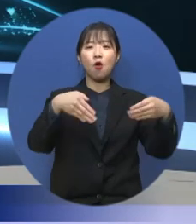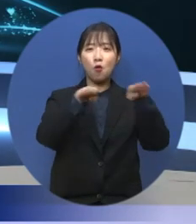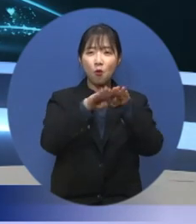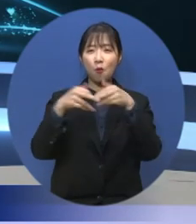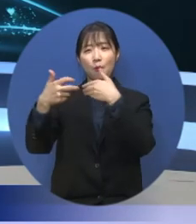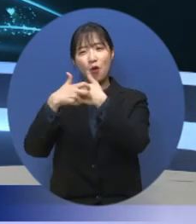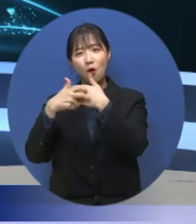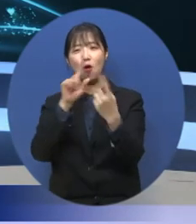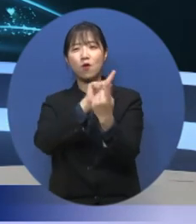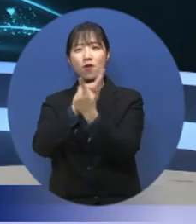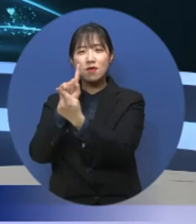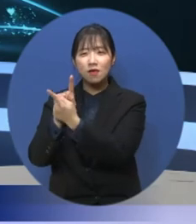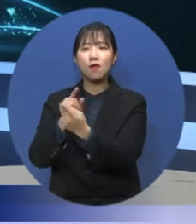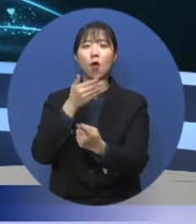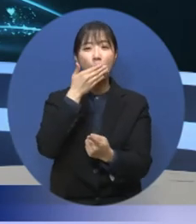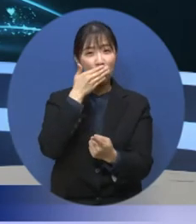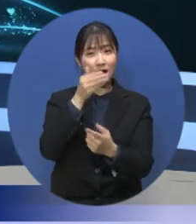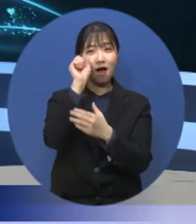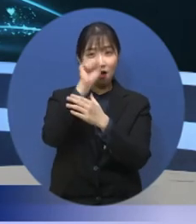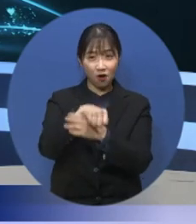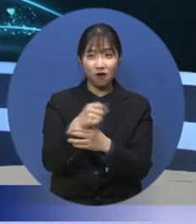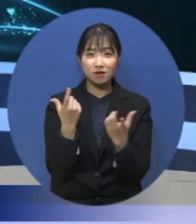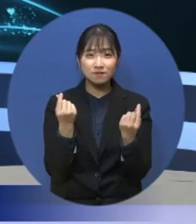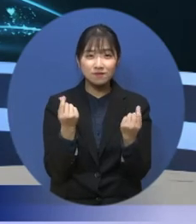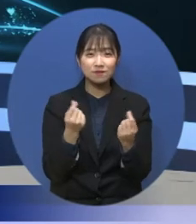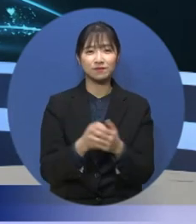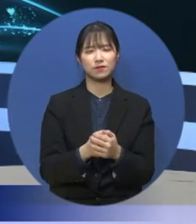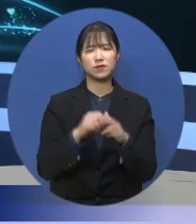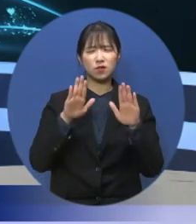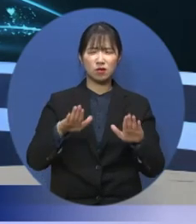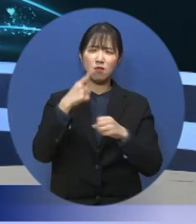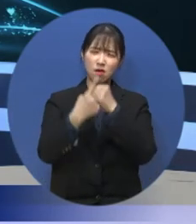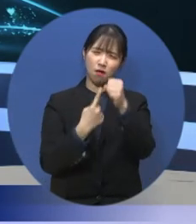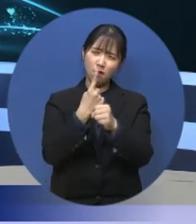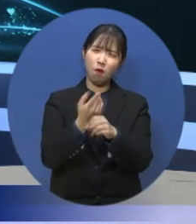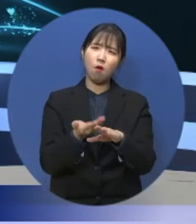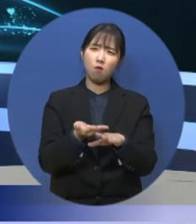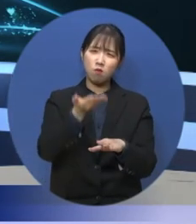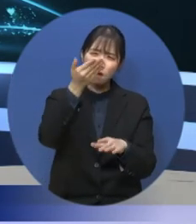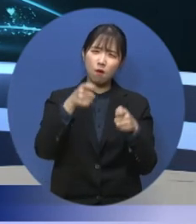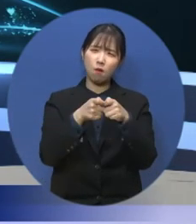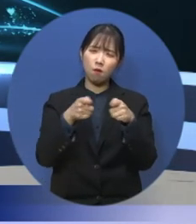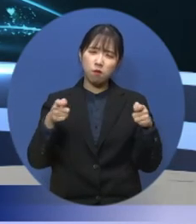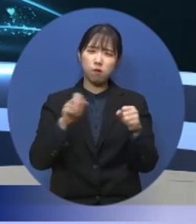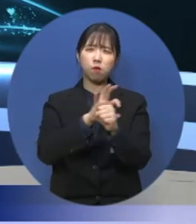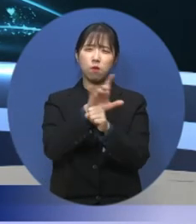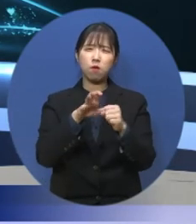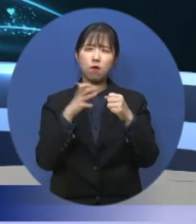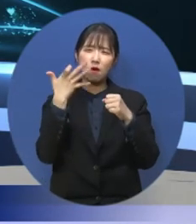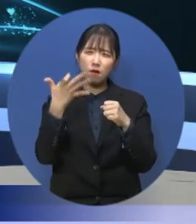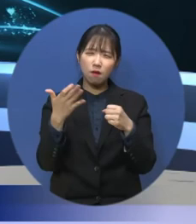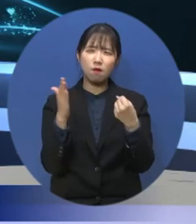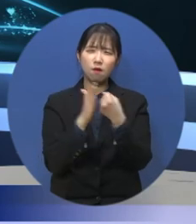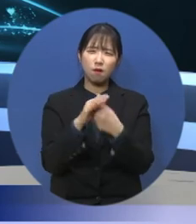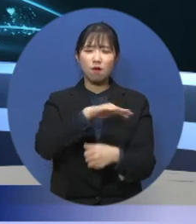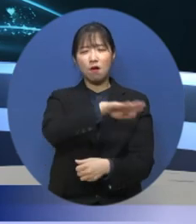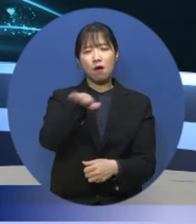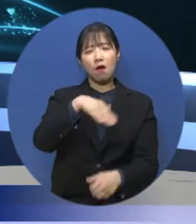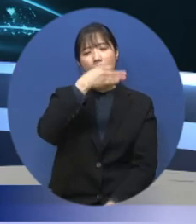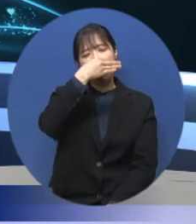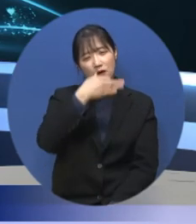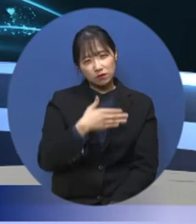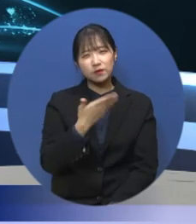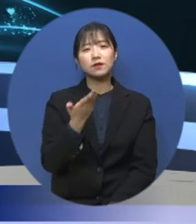면회가 가능해진다는 소식 전해드렸는데요. 1년이 넘는 장시간 코로나19가 이어지며 모두 지친